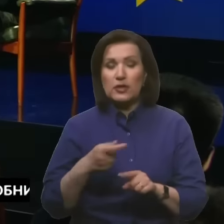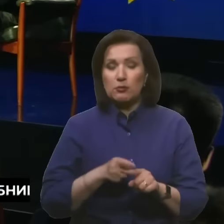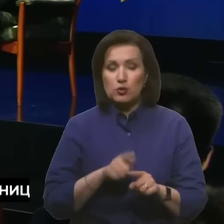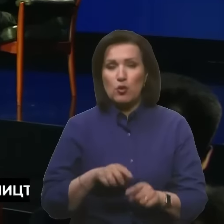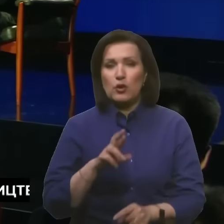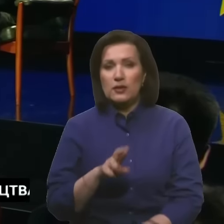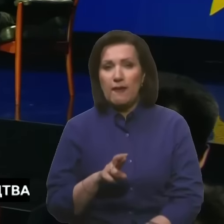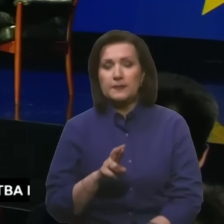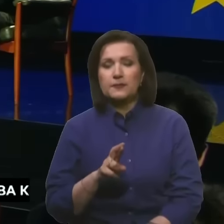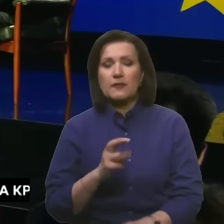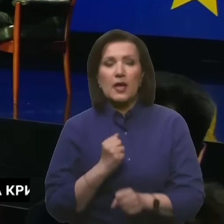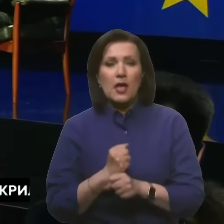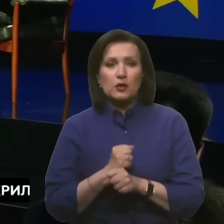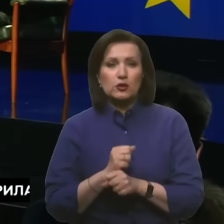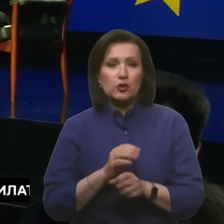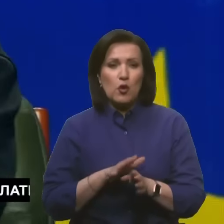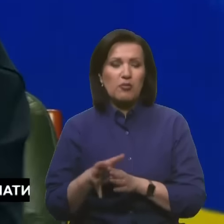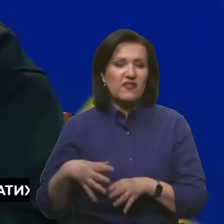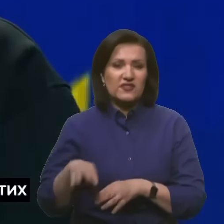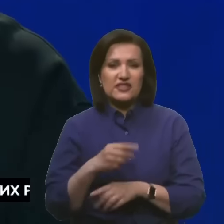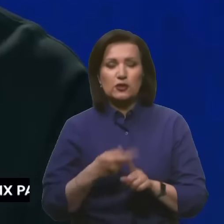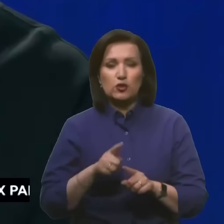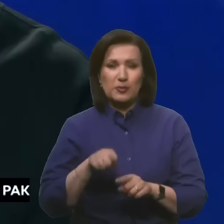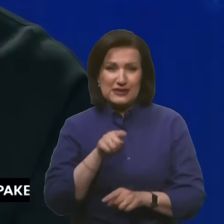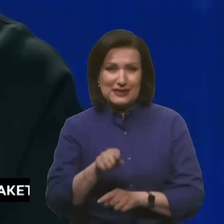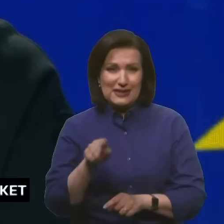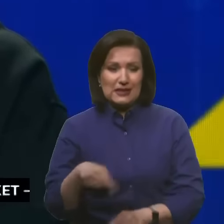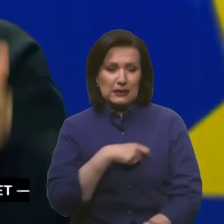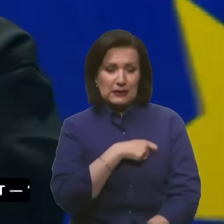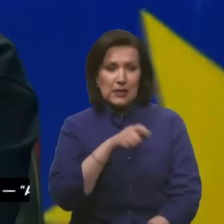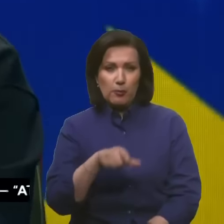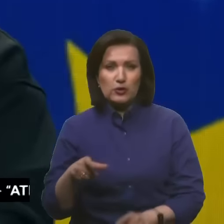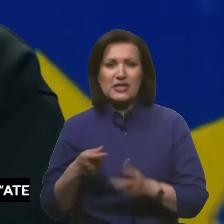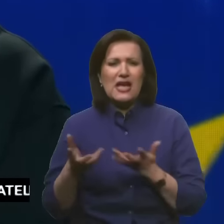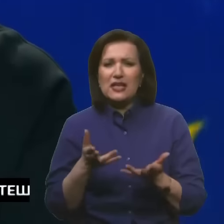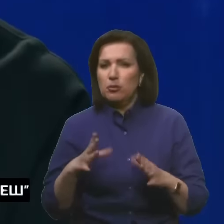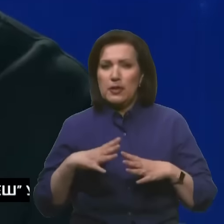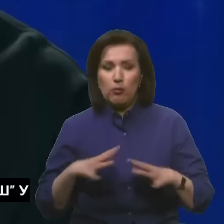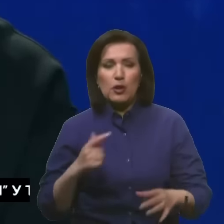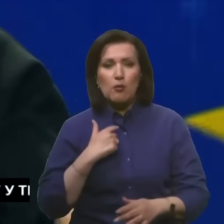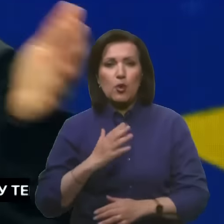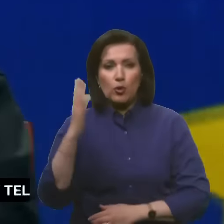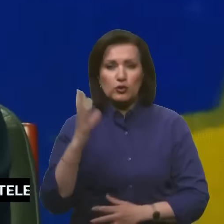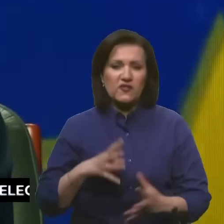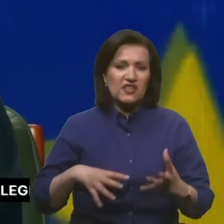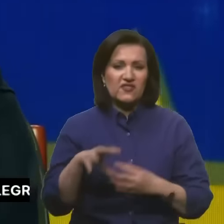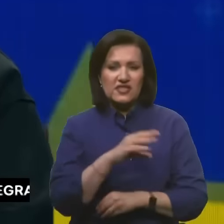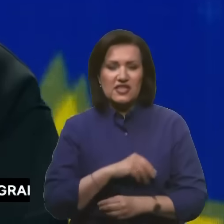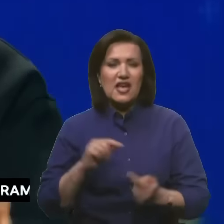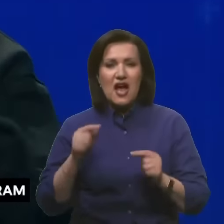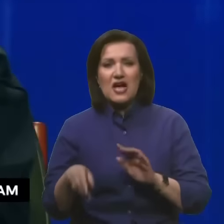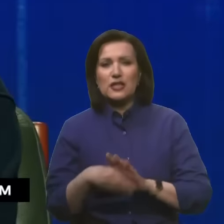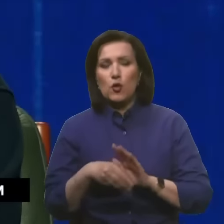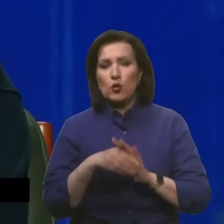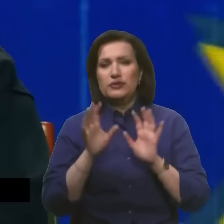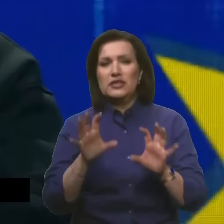я зробив все, щоб самі ці депутати, саме які б вони не були, проголосували всі